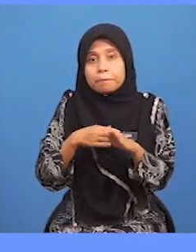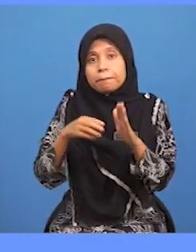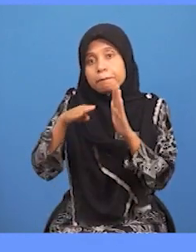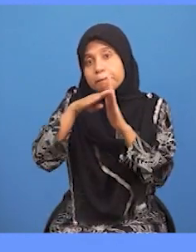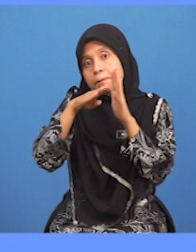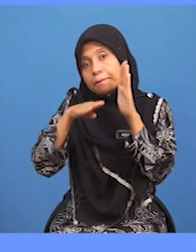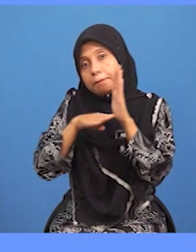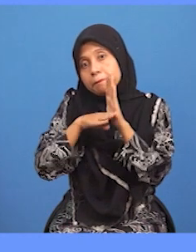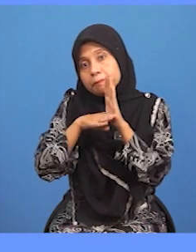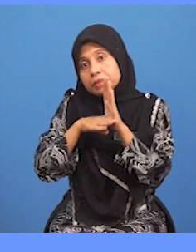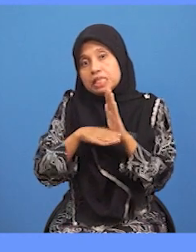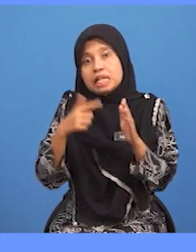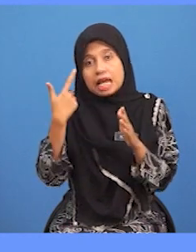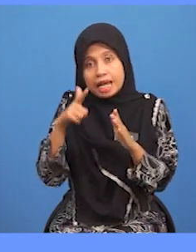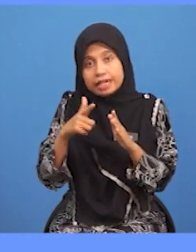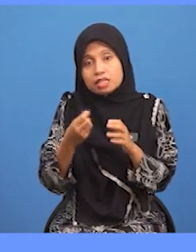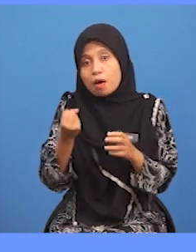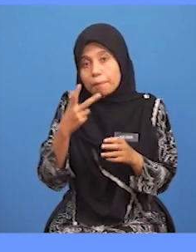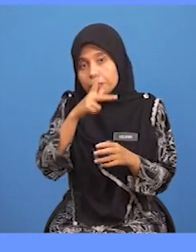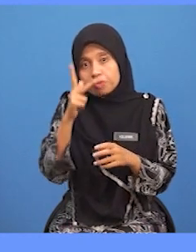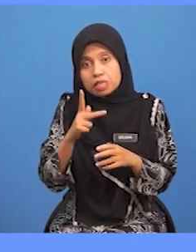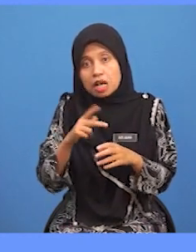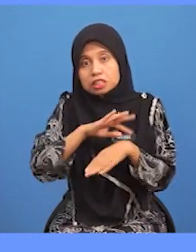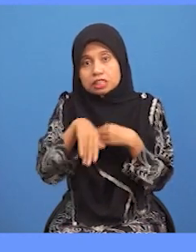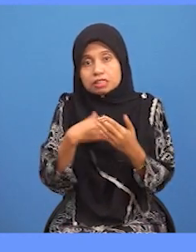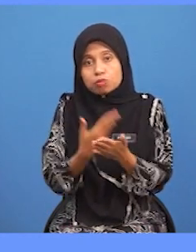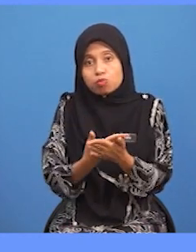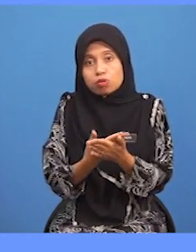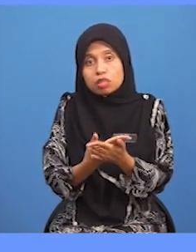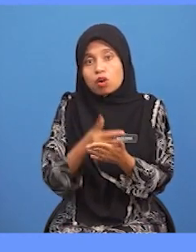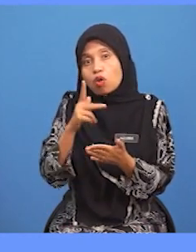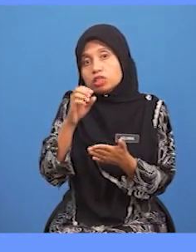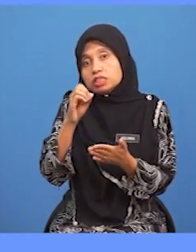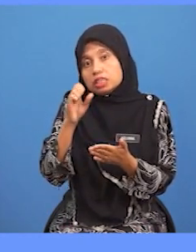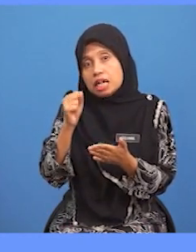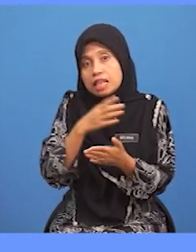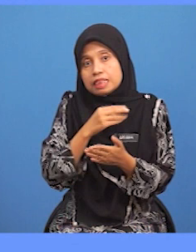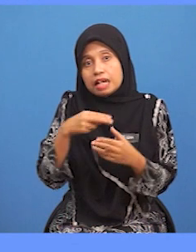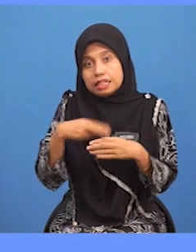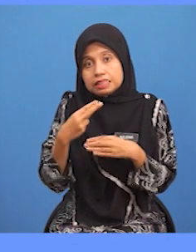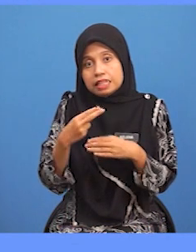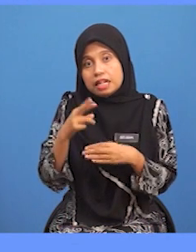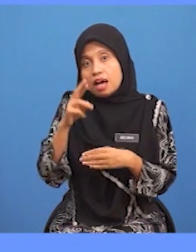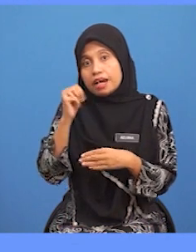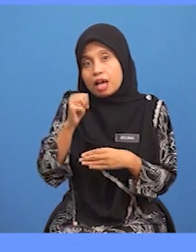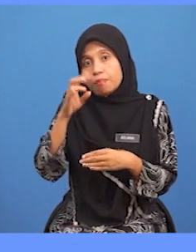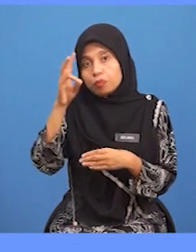paras 5,000 unit pengeluaran, lihat berapakah jumlah kos dan jumlah hasil. Jumlah kos